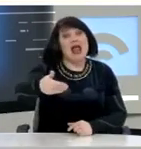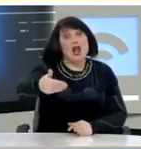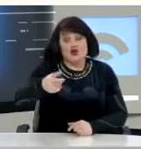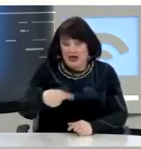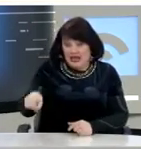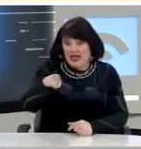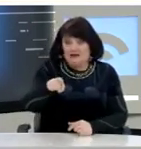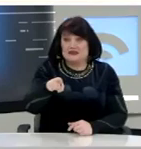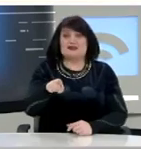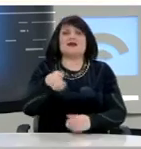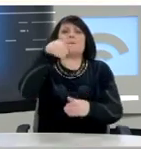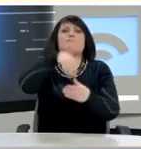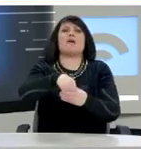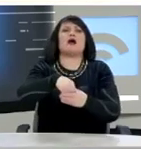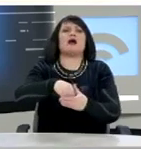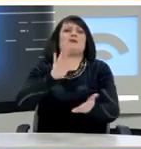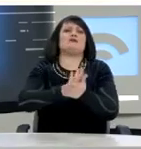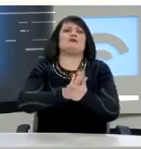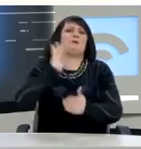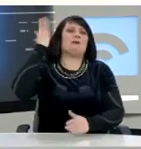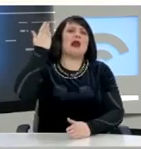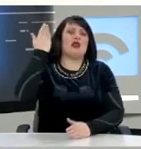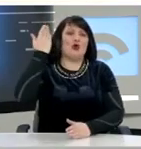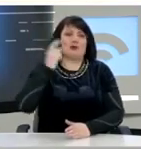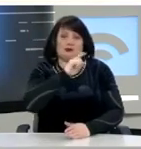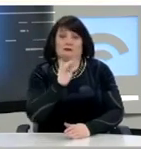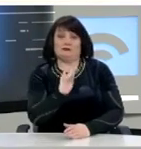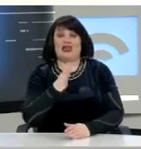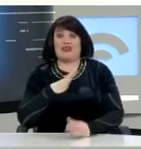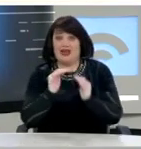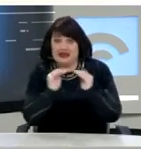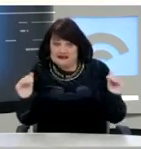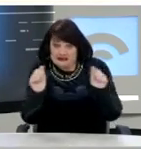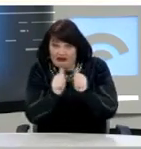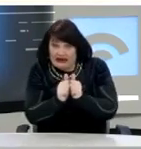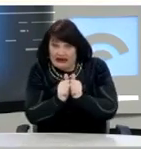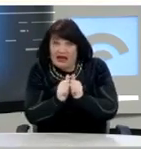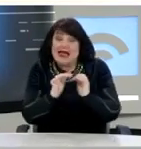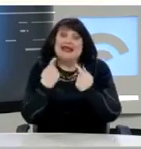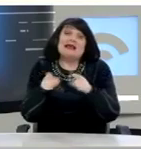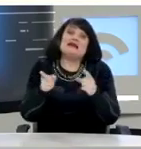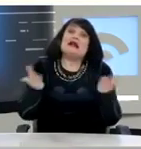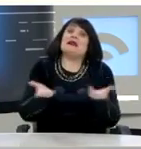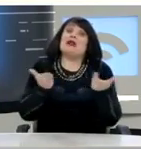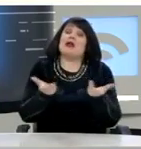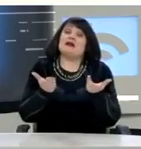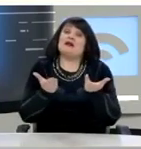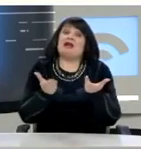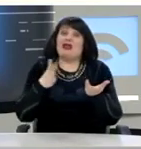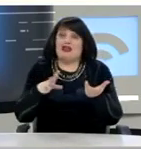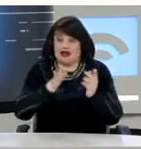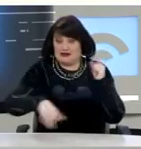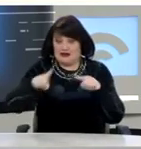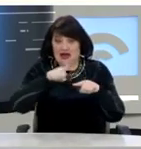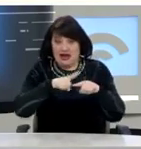εσείς είστε παγιδευμένοι στο παρελθόν. Το ερώτημα είναι θέλετε ειρήνη και φιλία ή θέλετε κάτι άλλο. Θέλετε την